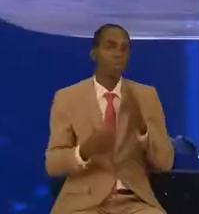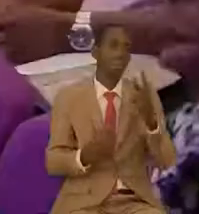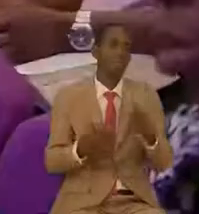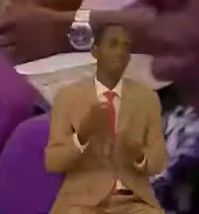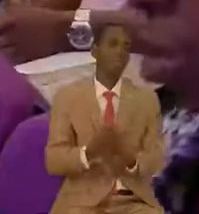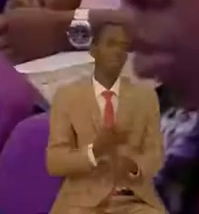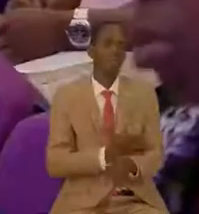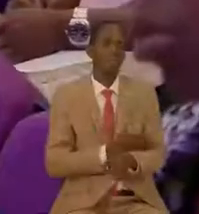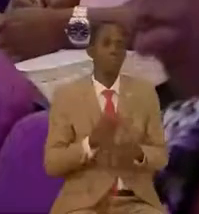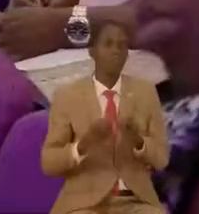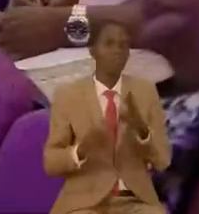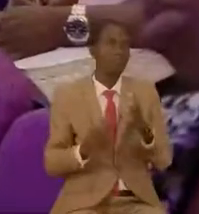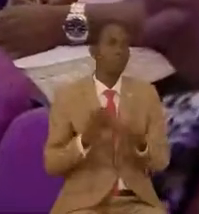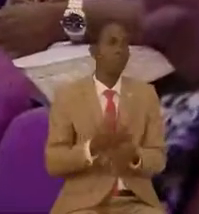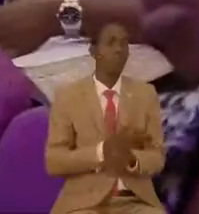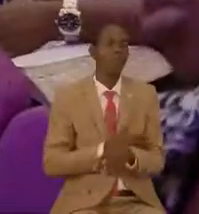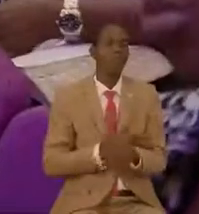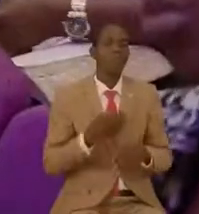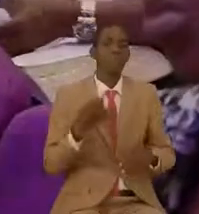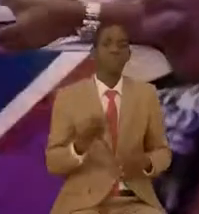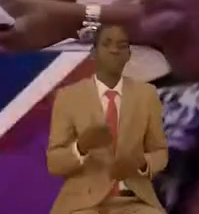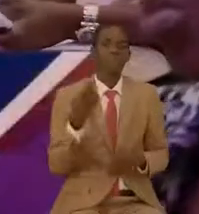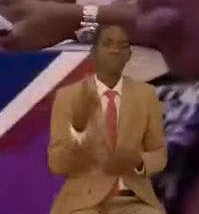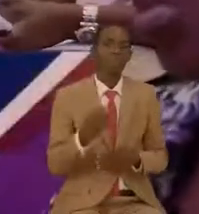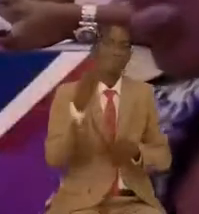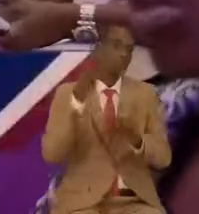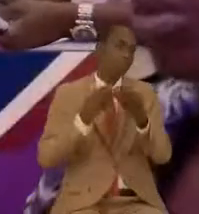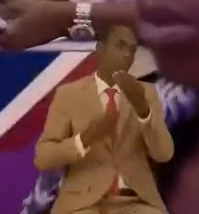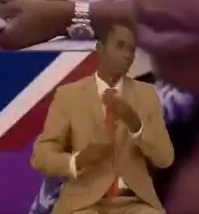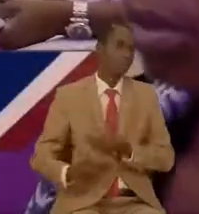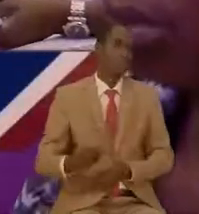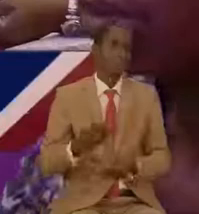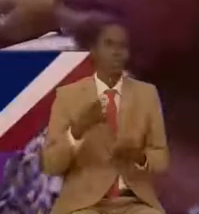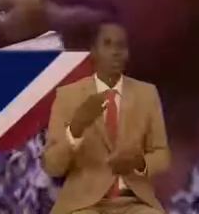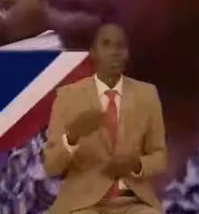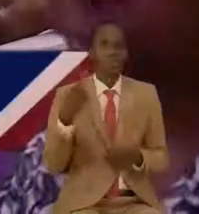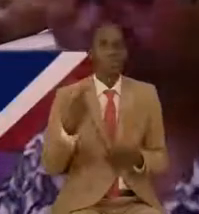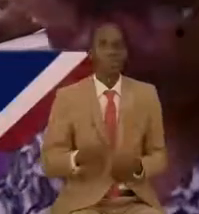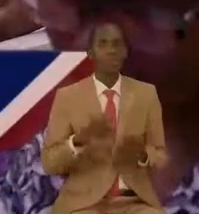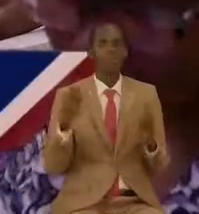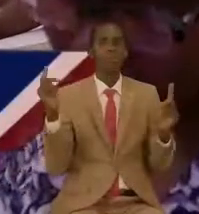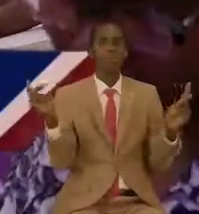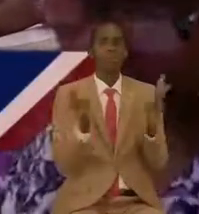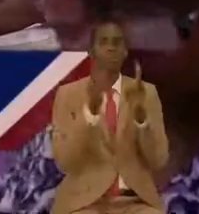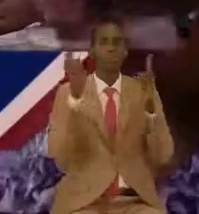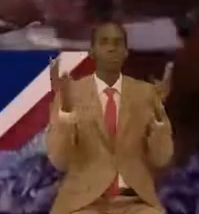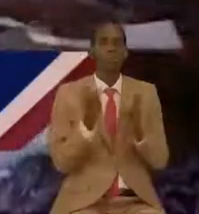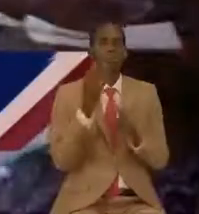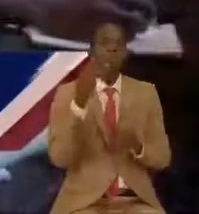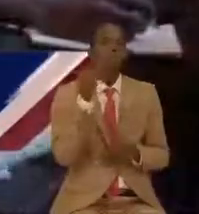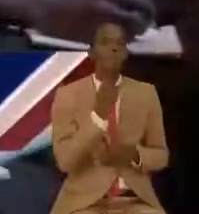Troisième partie ici, c'est l'héritage de l'Israël triomphant de Dieu.